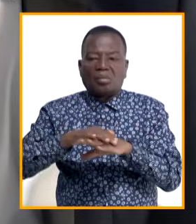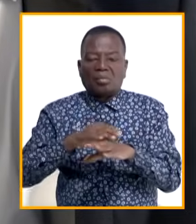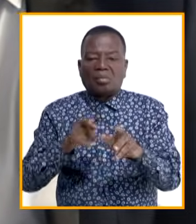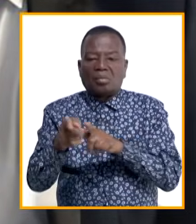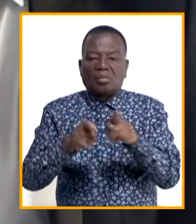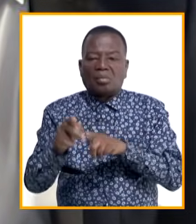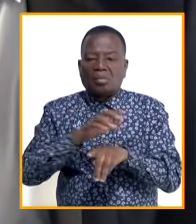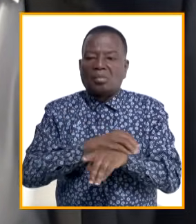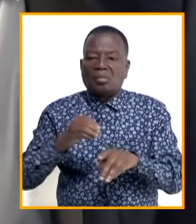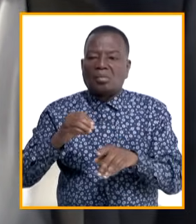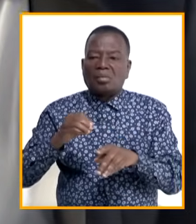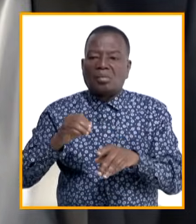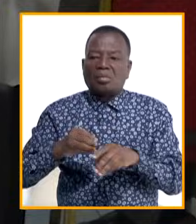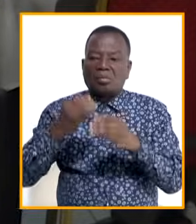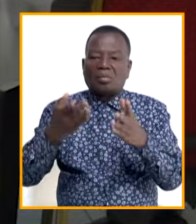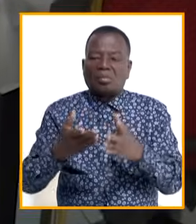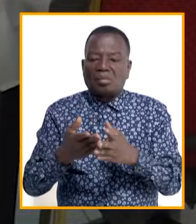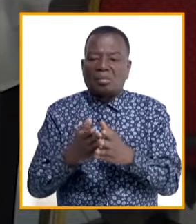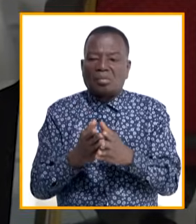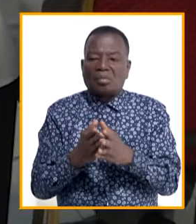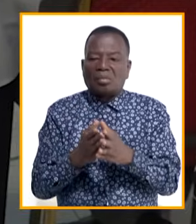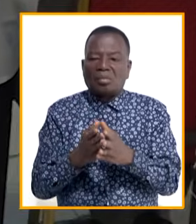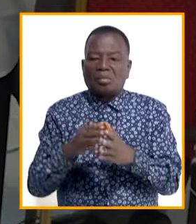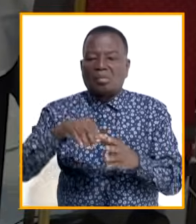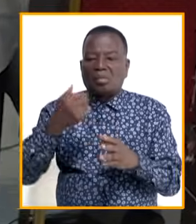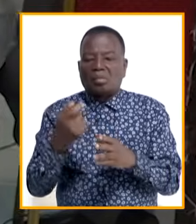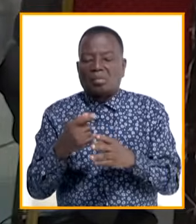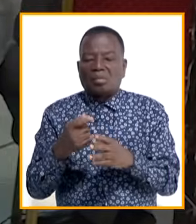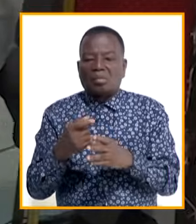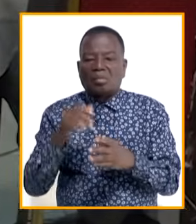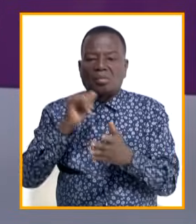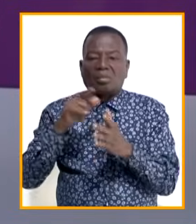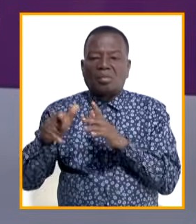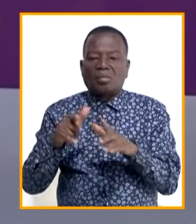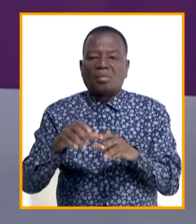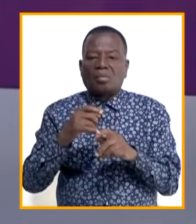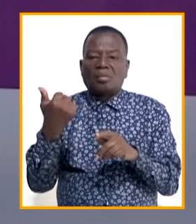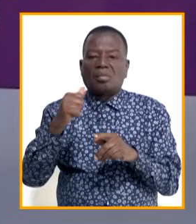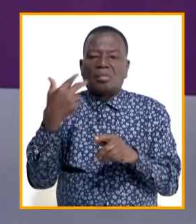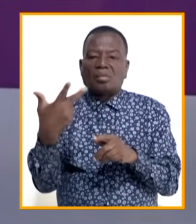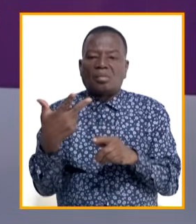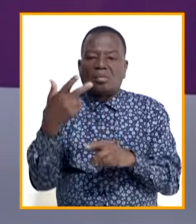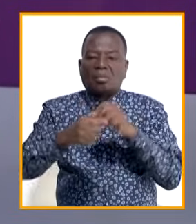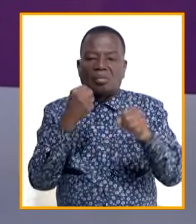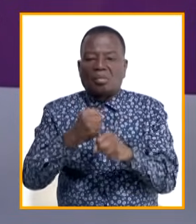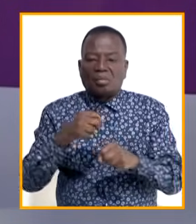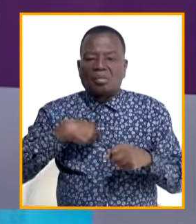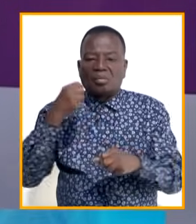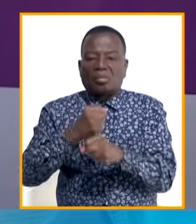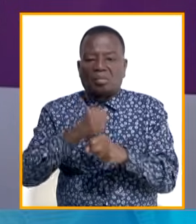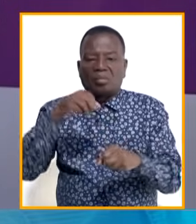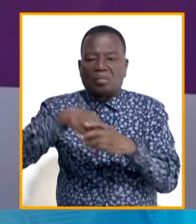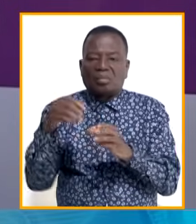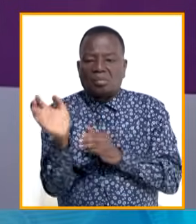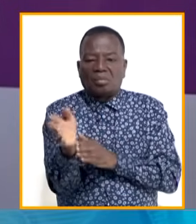géniteurs, œufs, larves et alevins de tilapia et d'autres espèces. Ça fait 13 ans maintenant que je suis dans l'activité piscicole. Et à un moment donné,